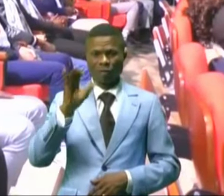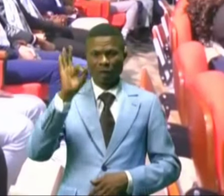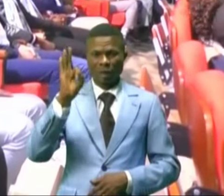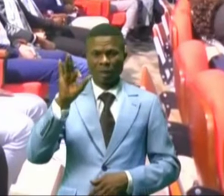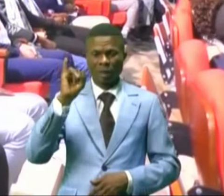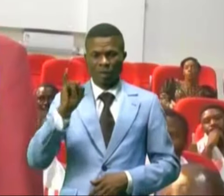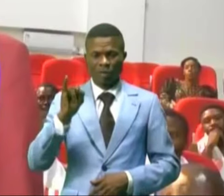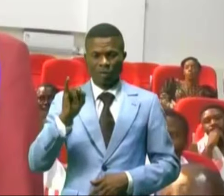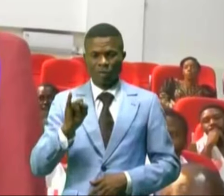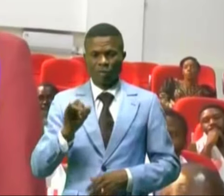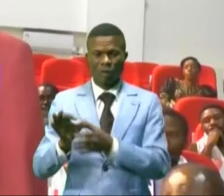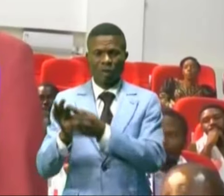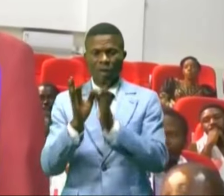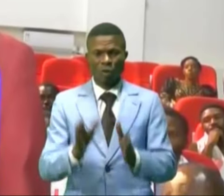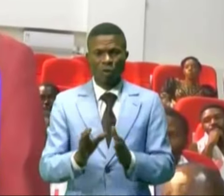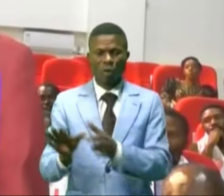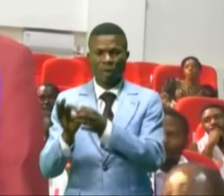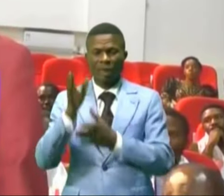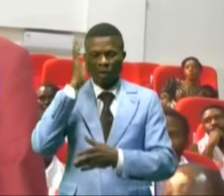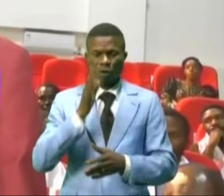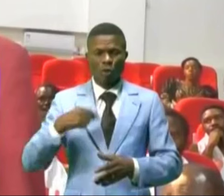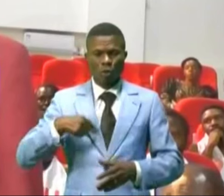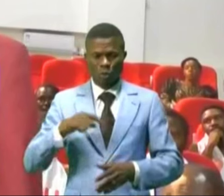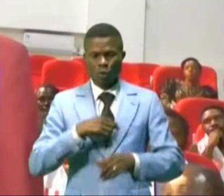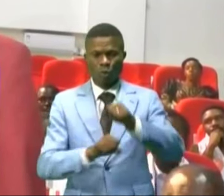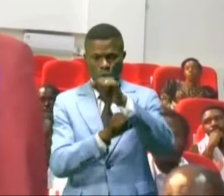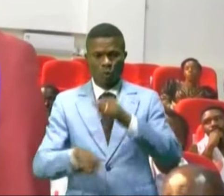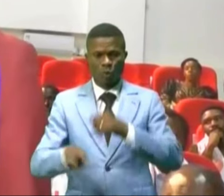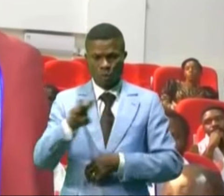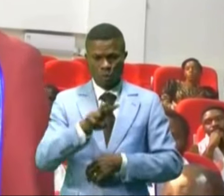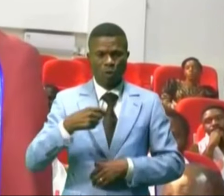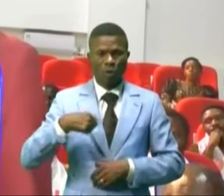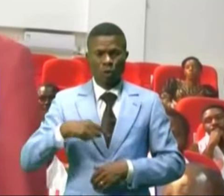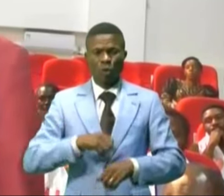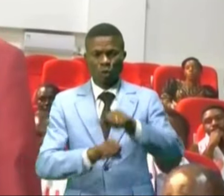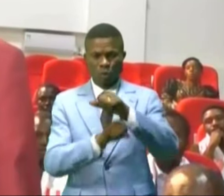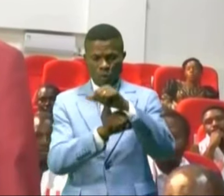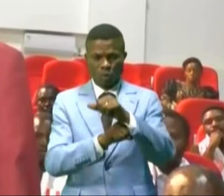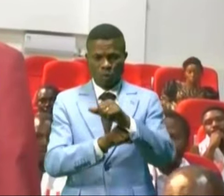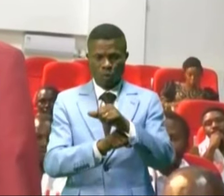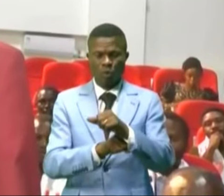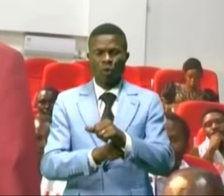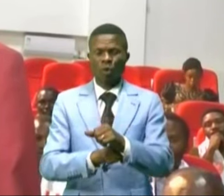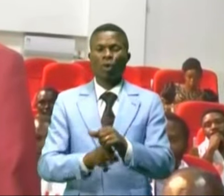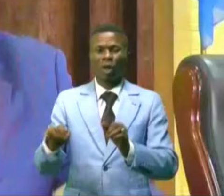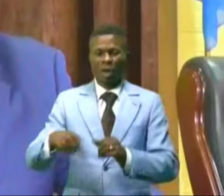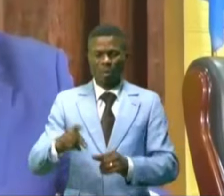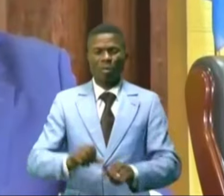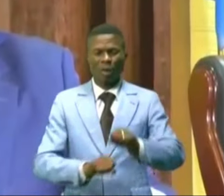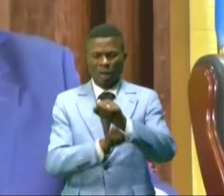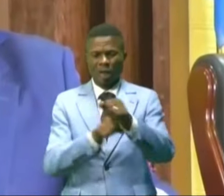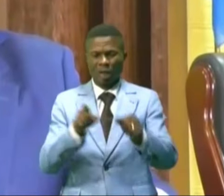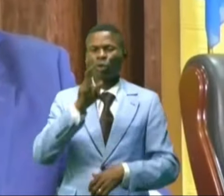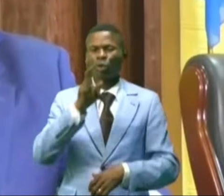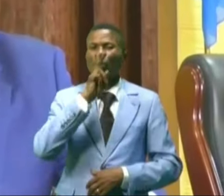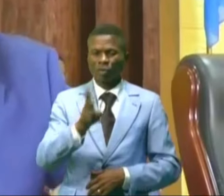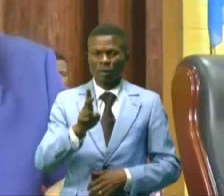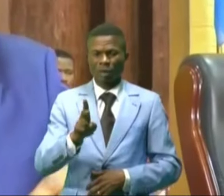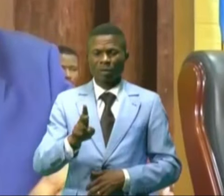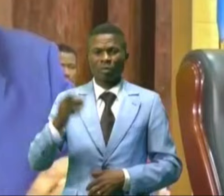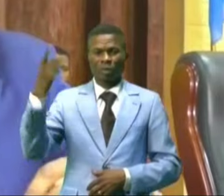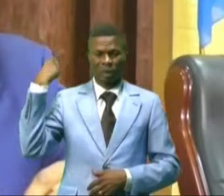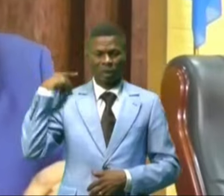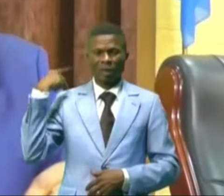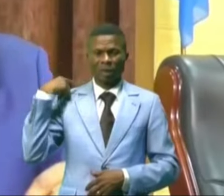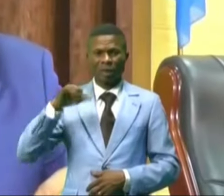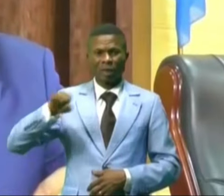Sacrés. Nous sommes derrière vous. Nous sommes derrière le bureau et nous allons vous accompagner. L'honorable président Jean-Marie Kaseya